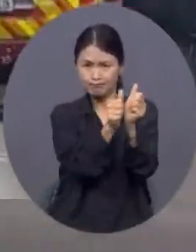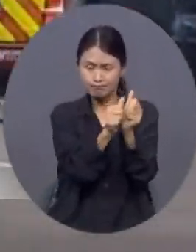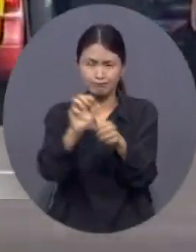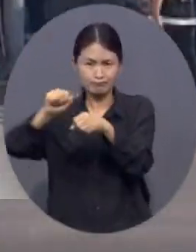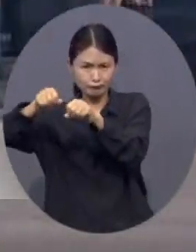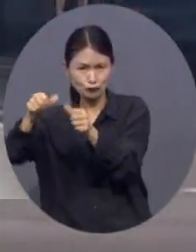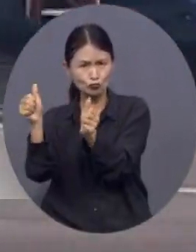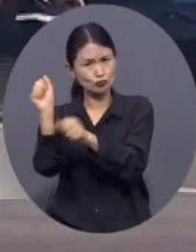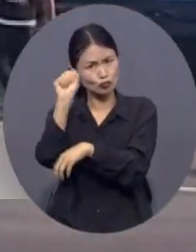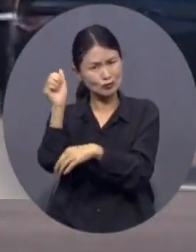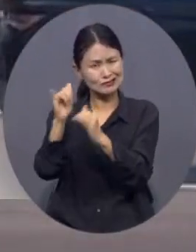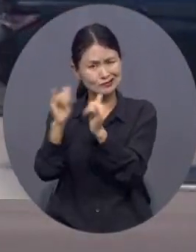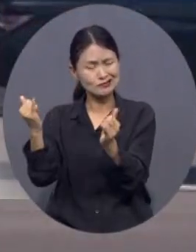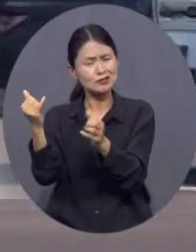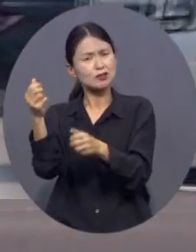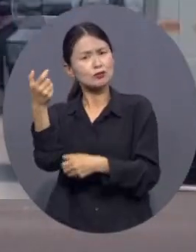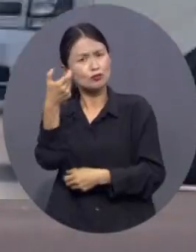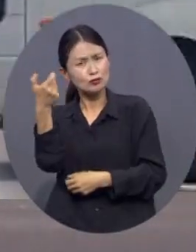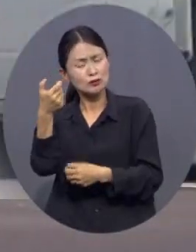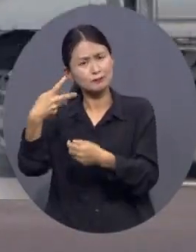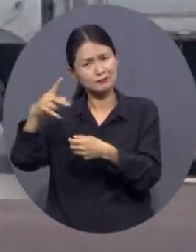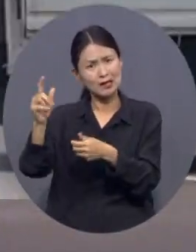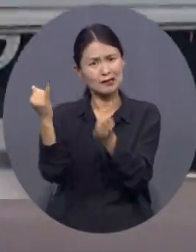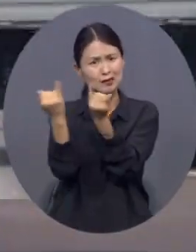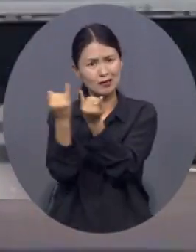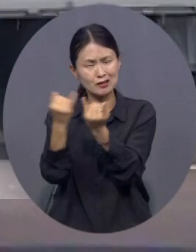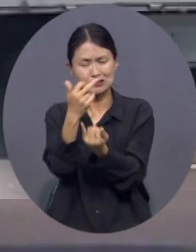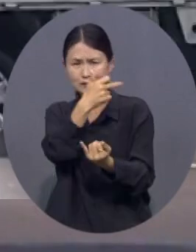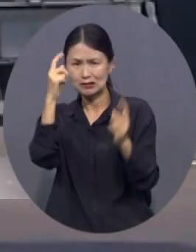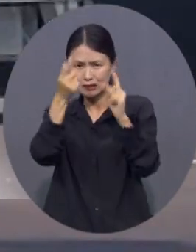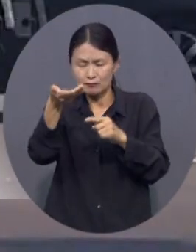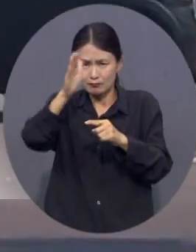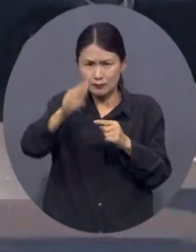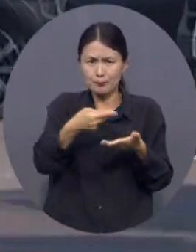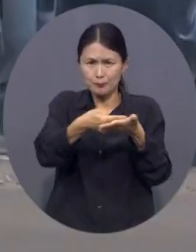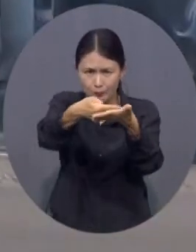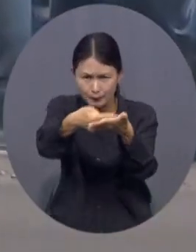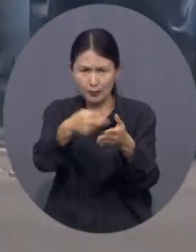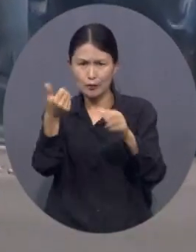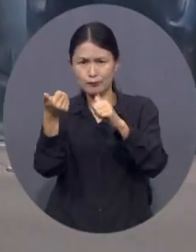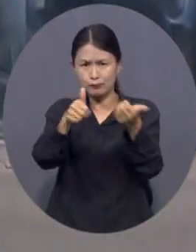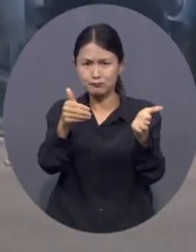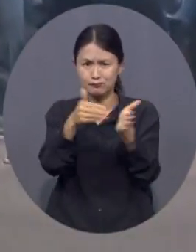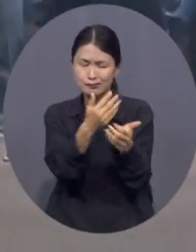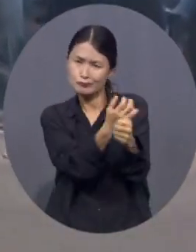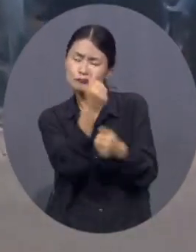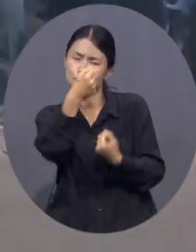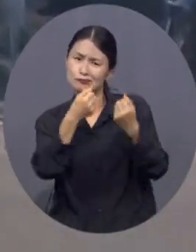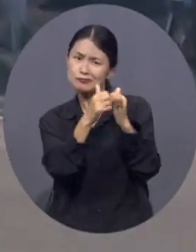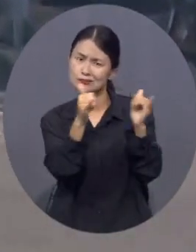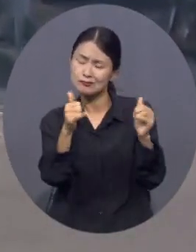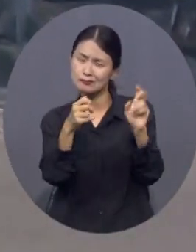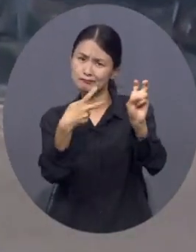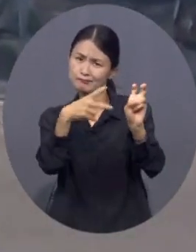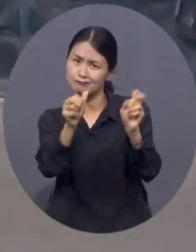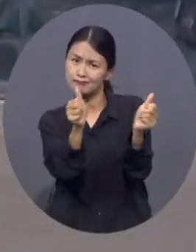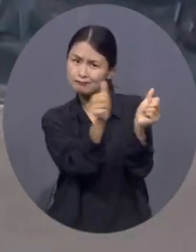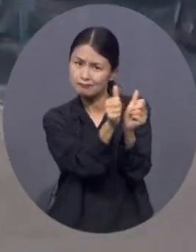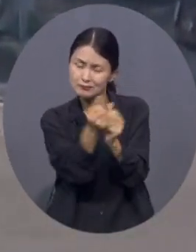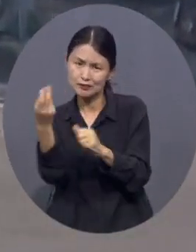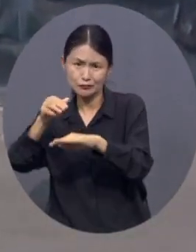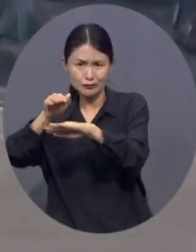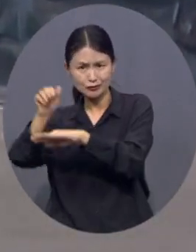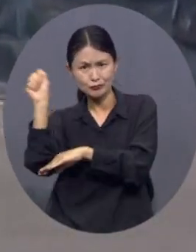오토바이 운전자인 60대 여성이 크게 다쳐 병원으로 옮겨졌으나 숨졌습니다. 덤프트럭 운전자인 20대 남성과